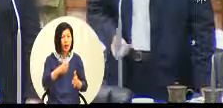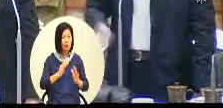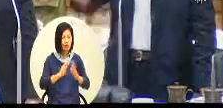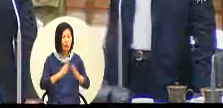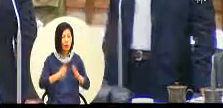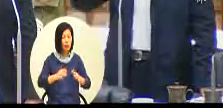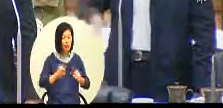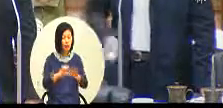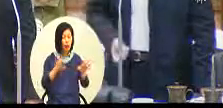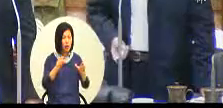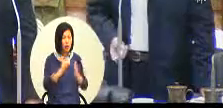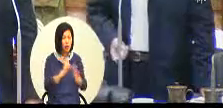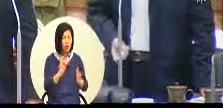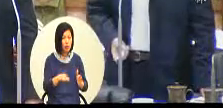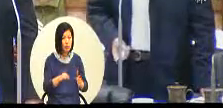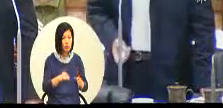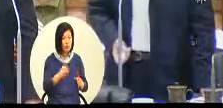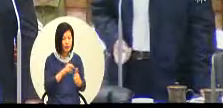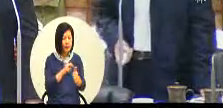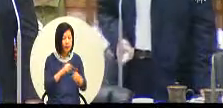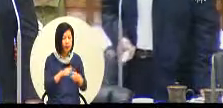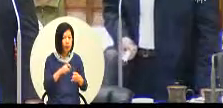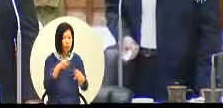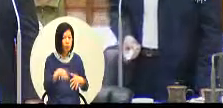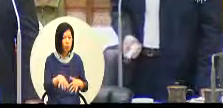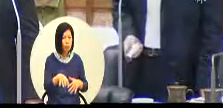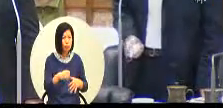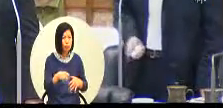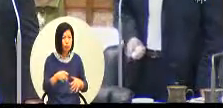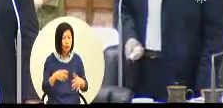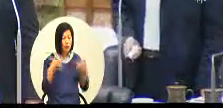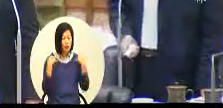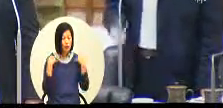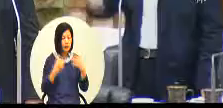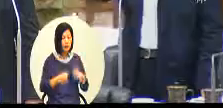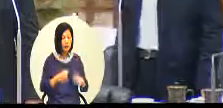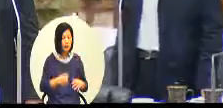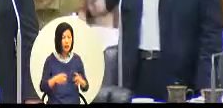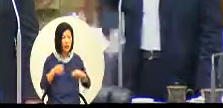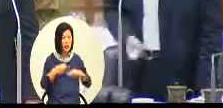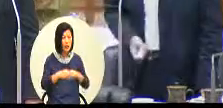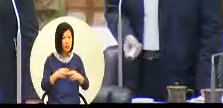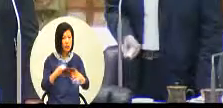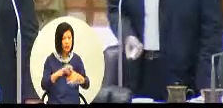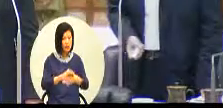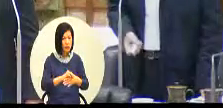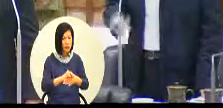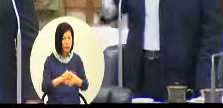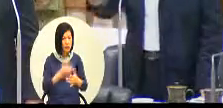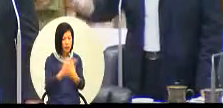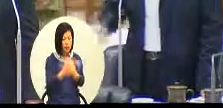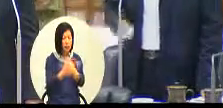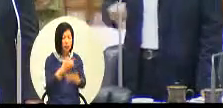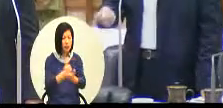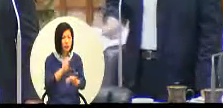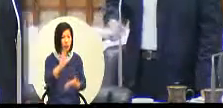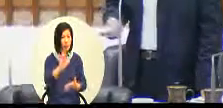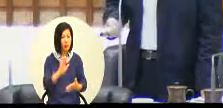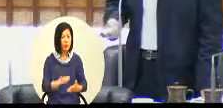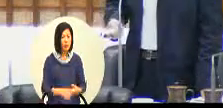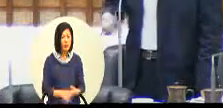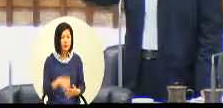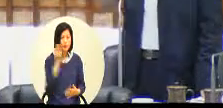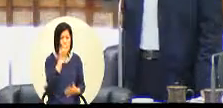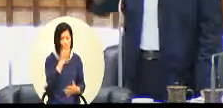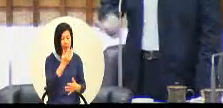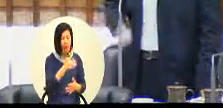时候，不是在这个养工处的时候得到很多的金质奖啊，这他的这个对于整个的一个这个美化